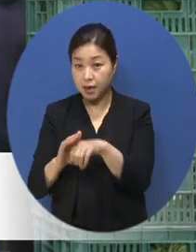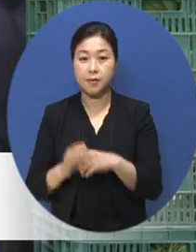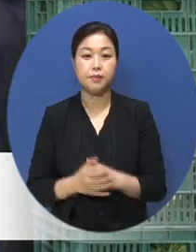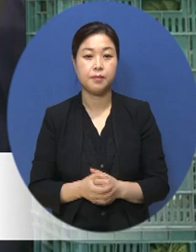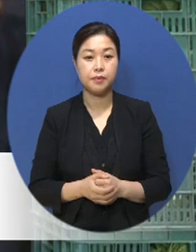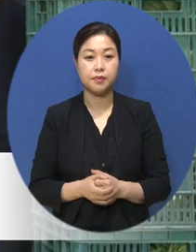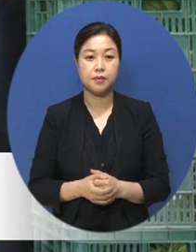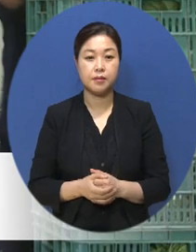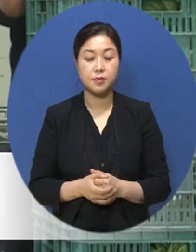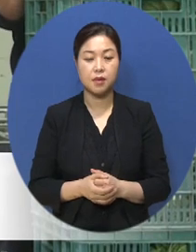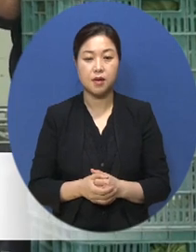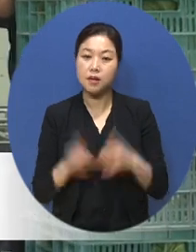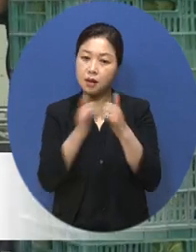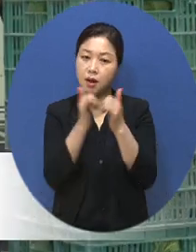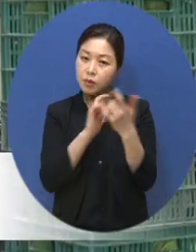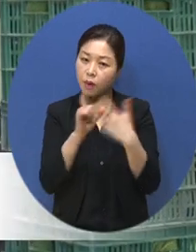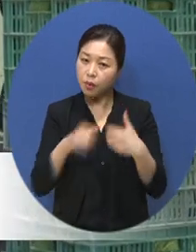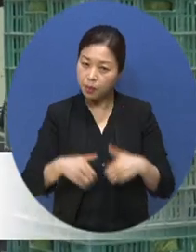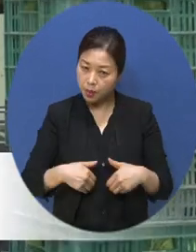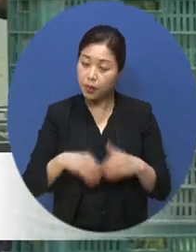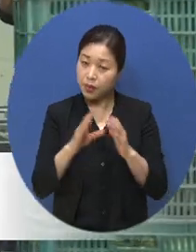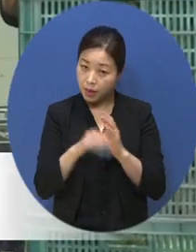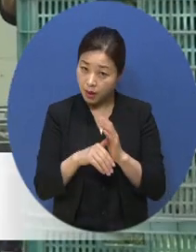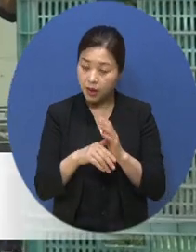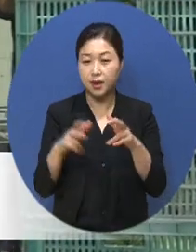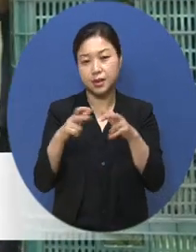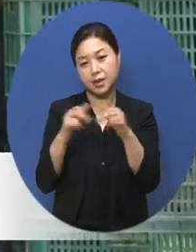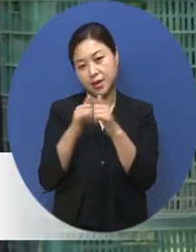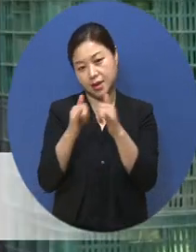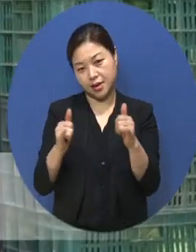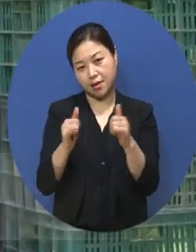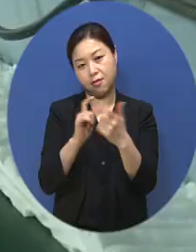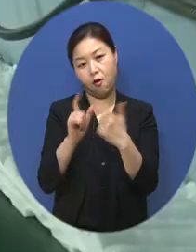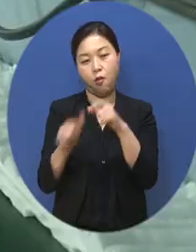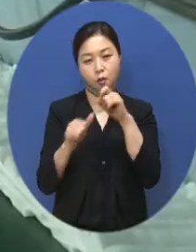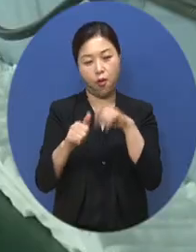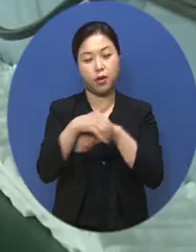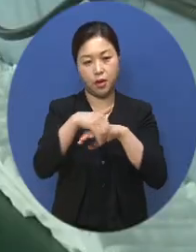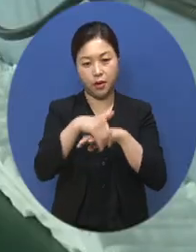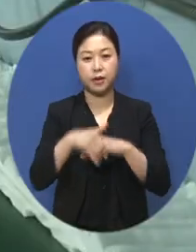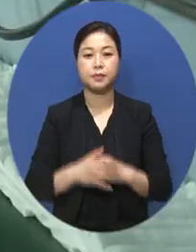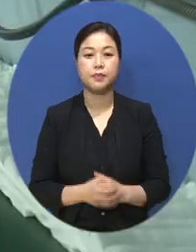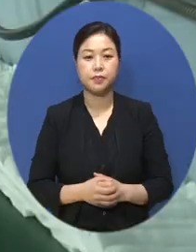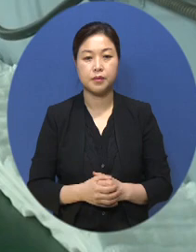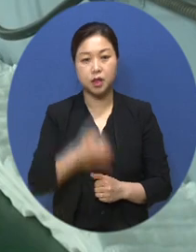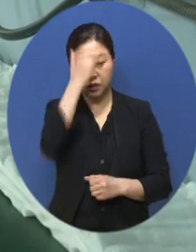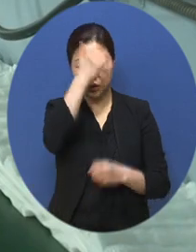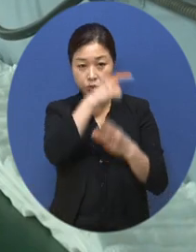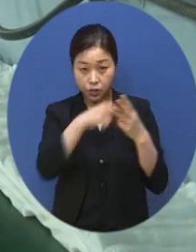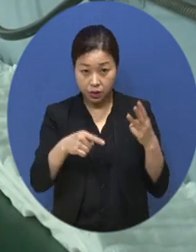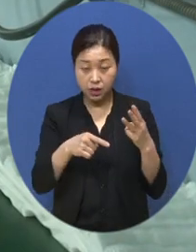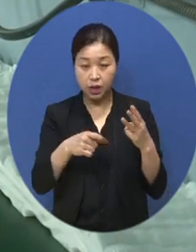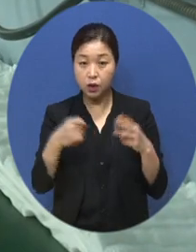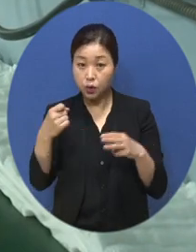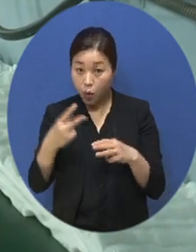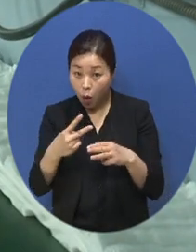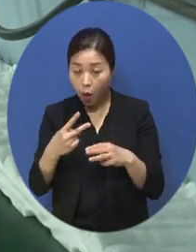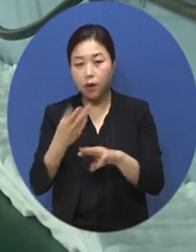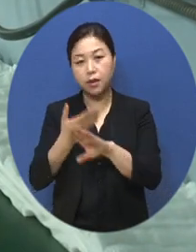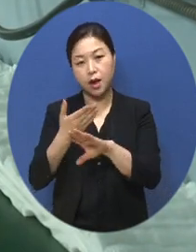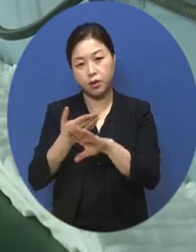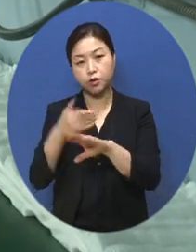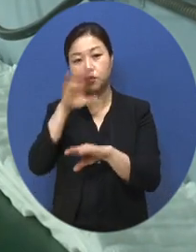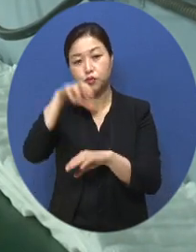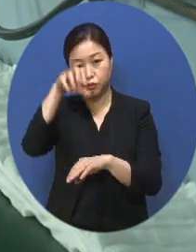더 필요할 경우에 장애우를 더 많이 고용할 예정입니다. 충주시의 또 다른 훈련 사업체인